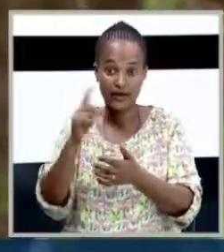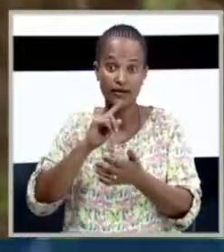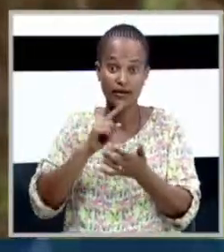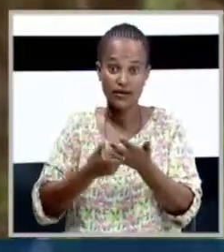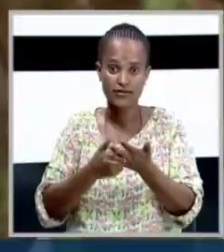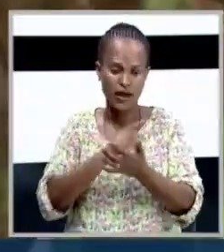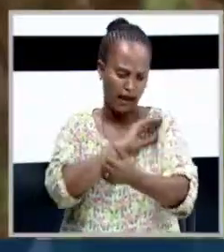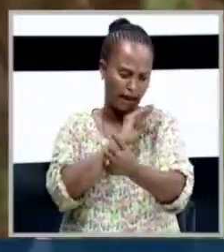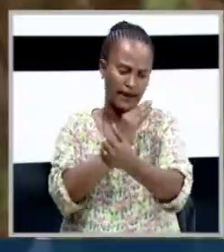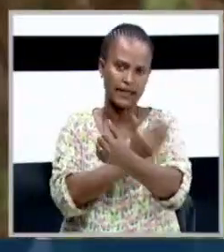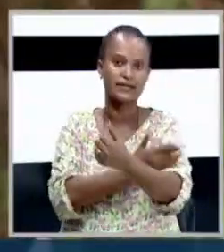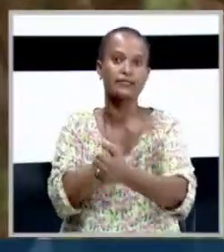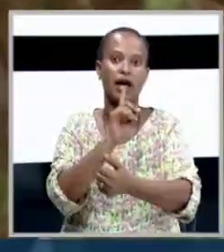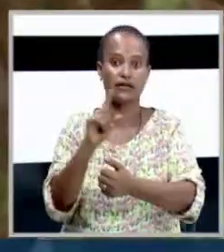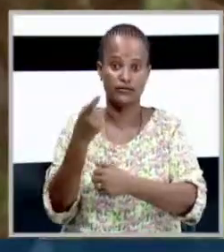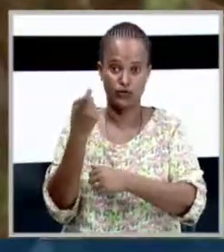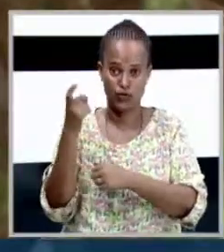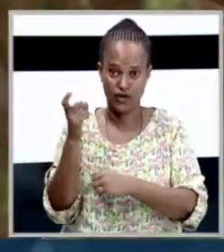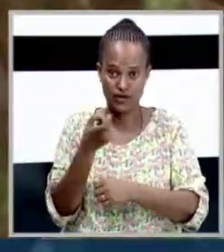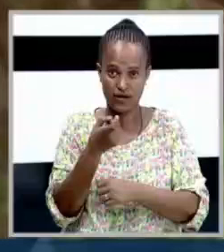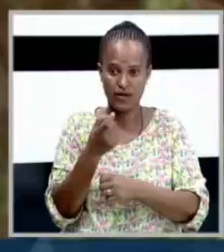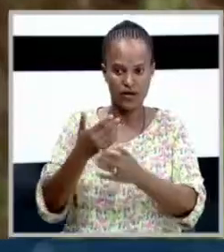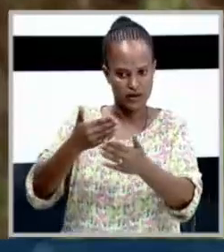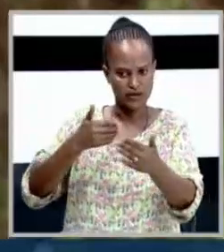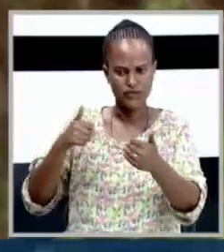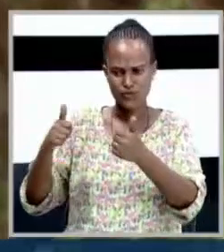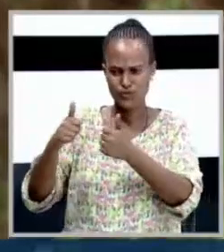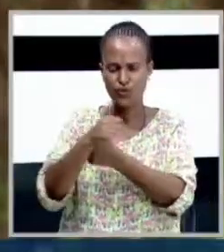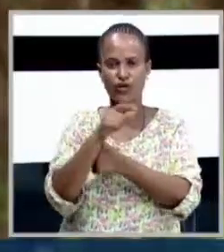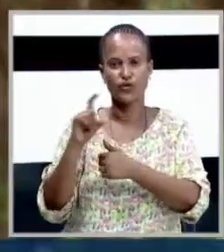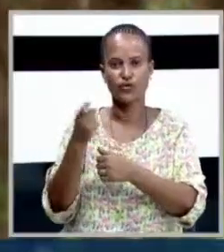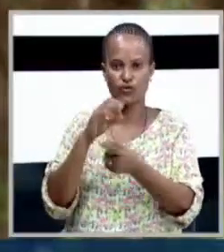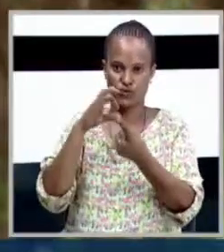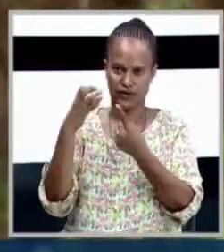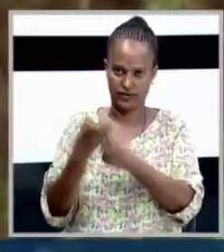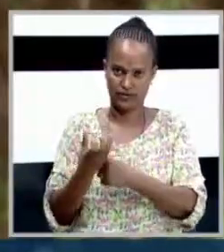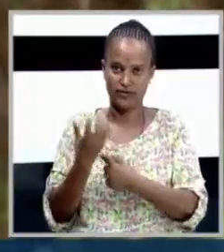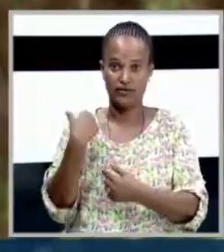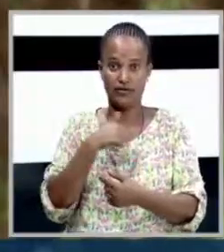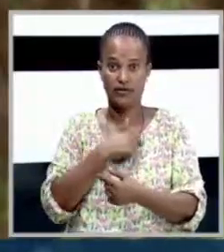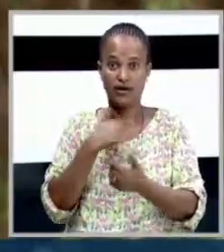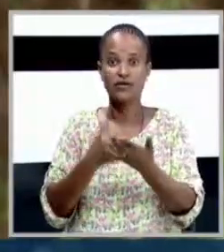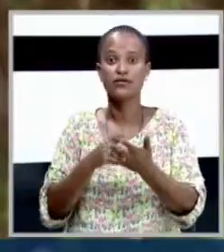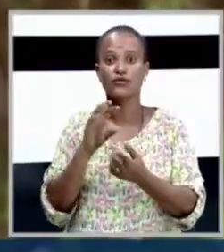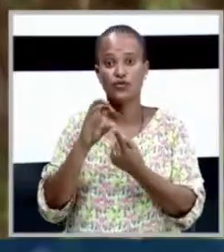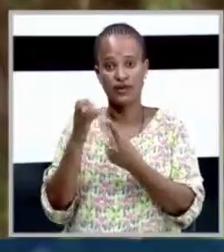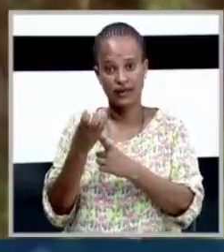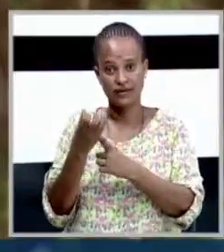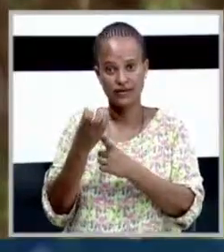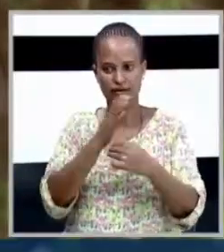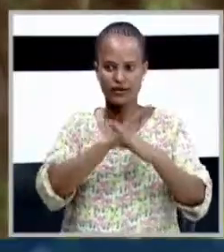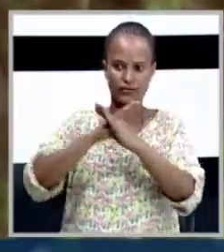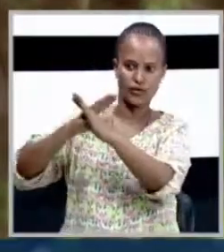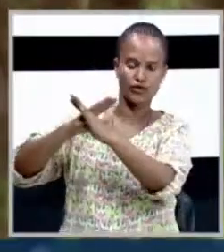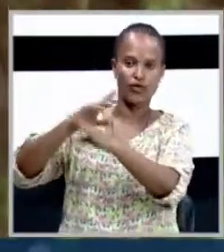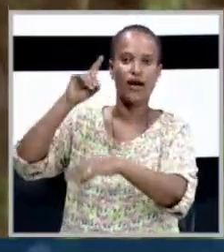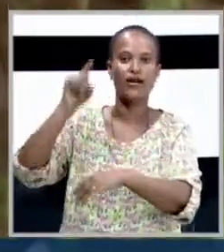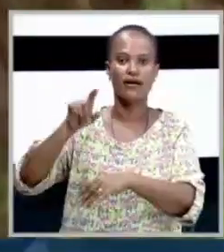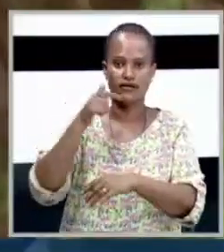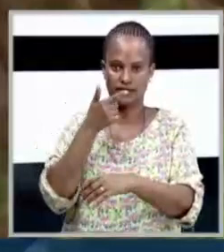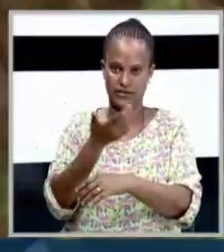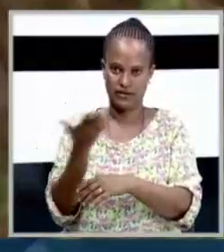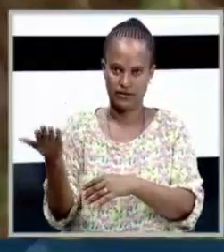ኣብ ቅልፅምና እያ ክንብል እንተኮይና ቅድሚ ዝኾነ ይኹን ኩነታት ንሕና ነዚ ኩነታት እዚ ክንምክተለና ዝብል